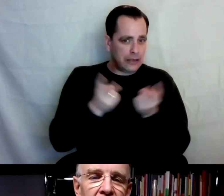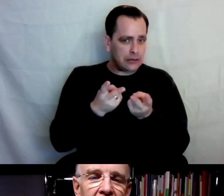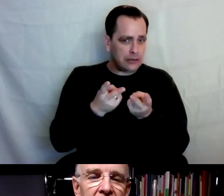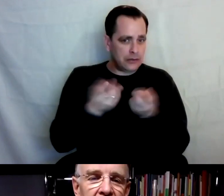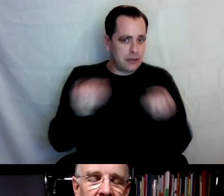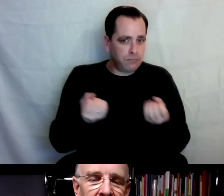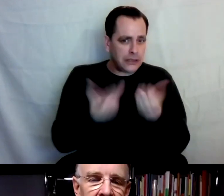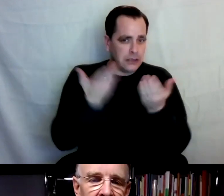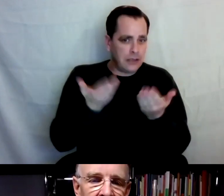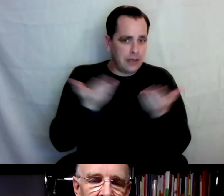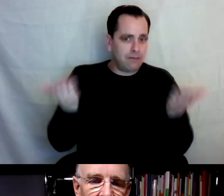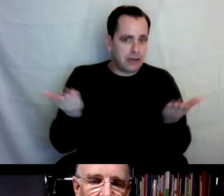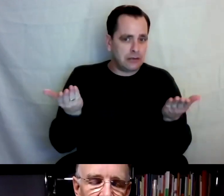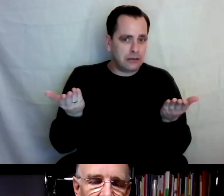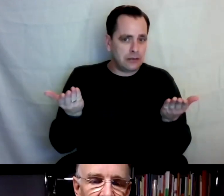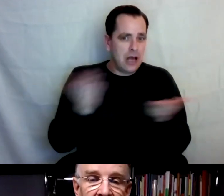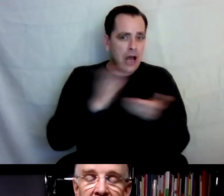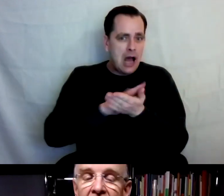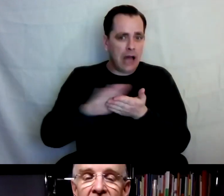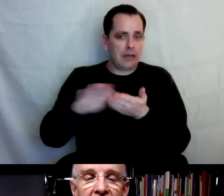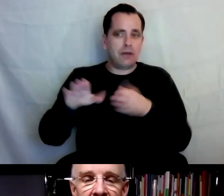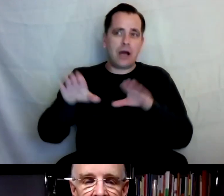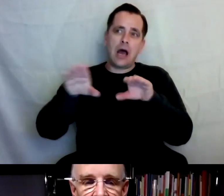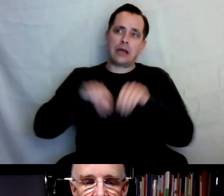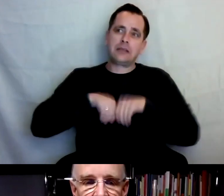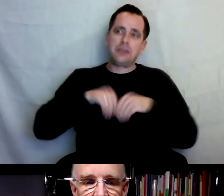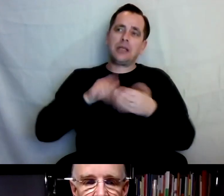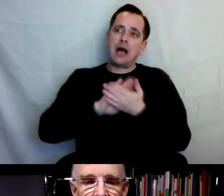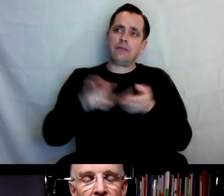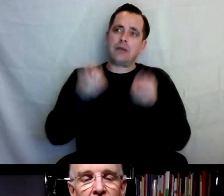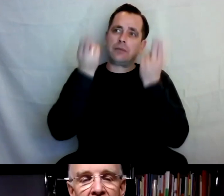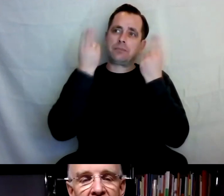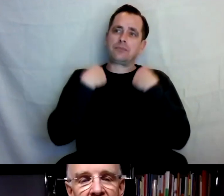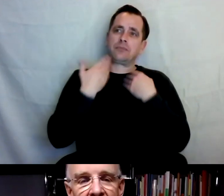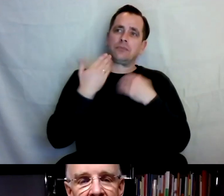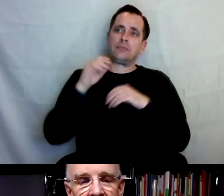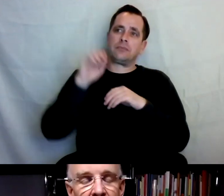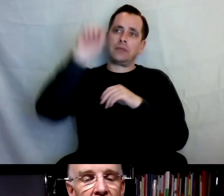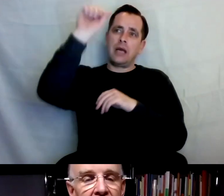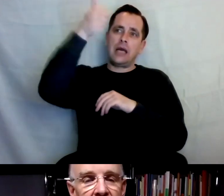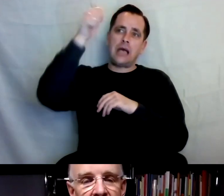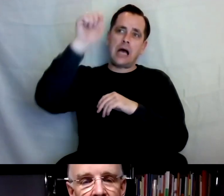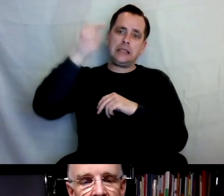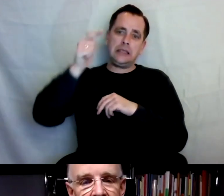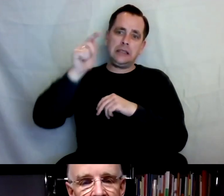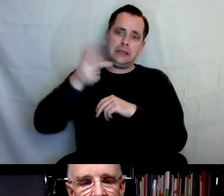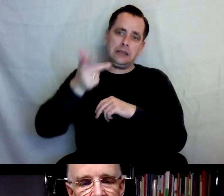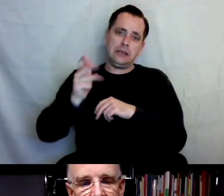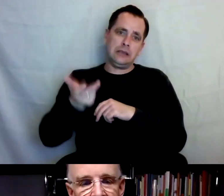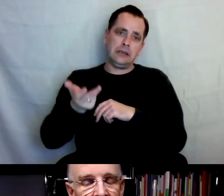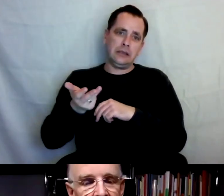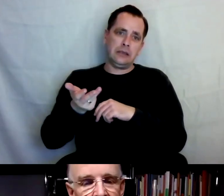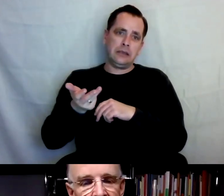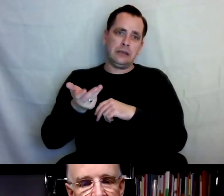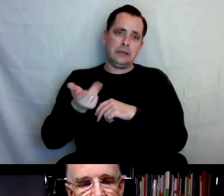so selbstverständlich akzeptieren, während sie an vielen anderen Stellen im Umgang mit Krankheiten und mit lebensbedrohlichen Krankheiten,